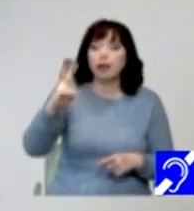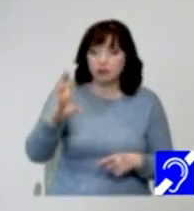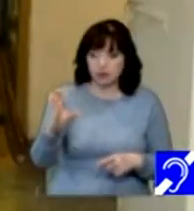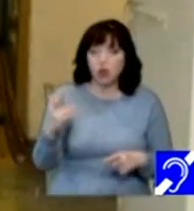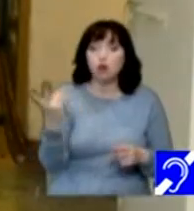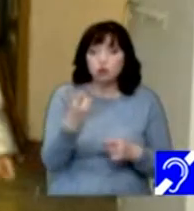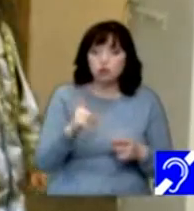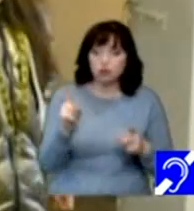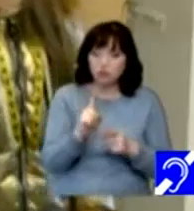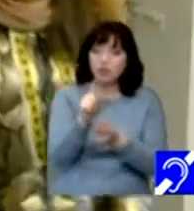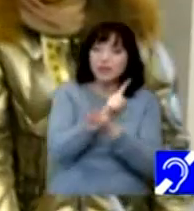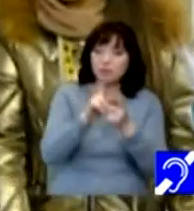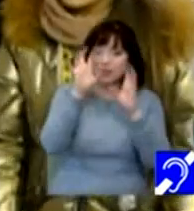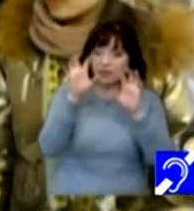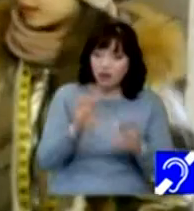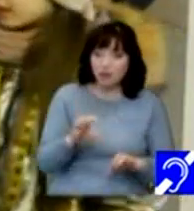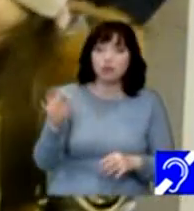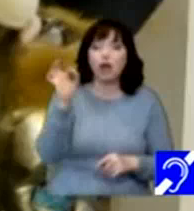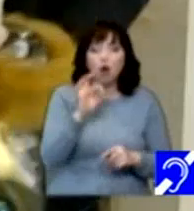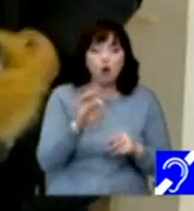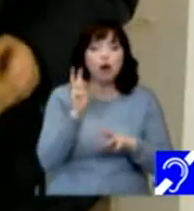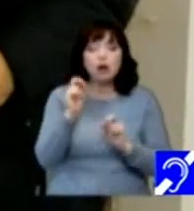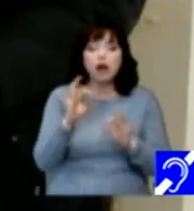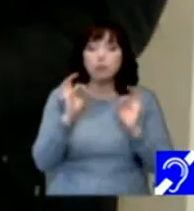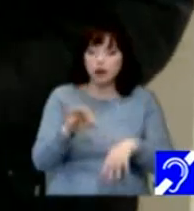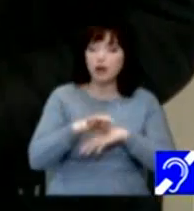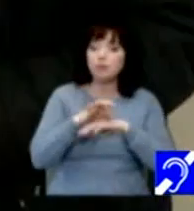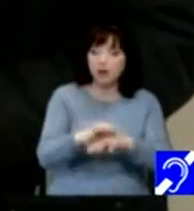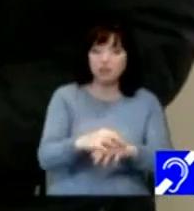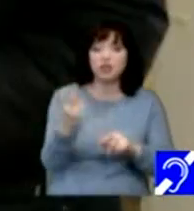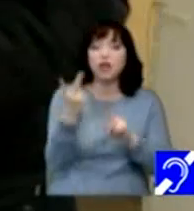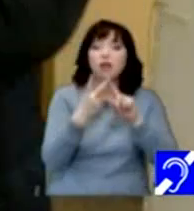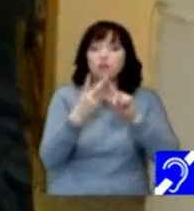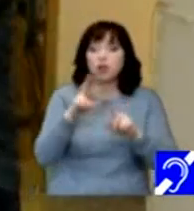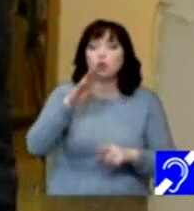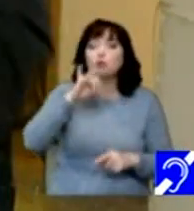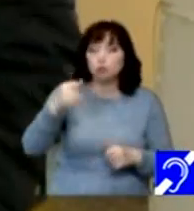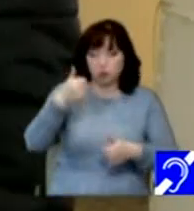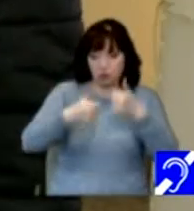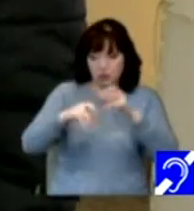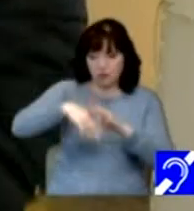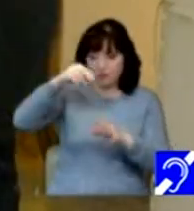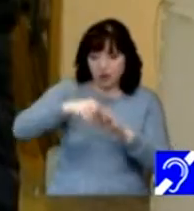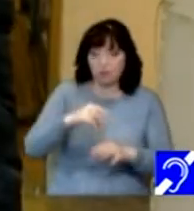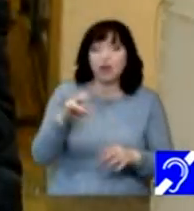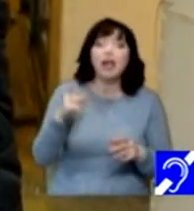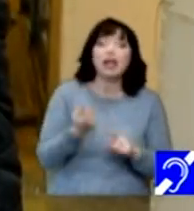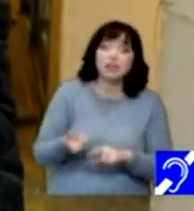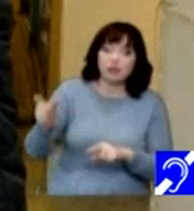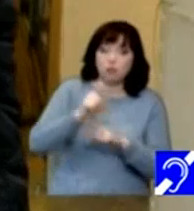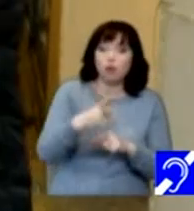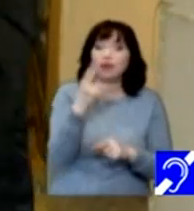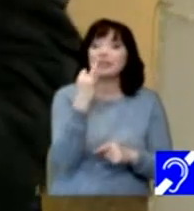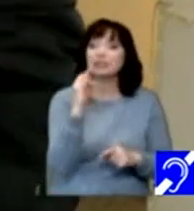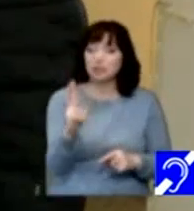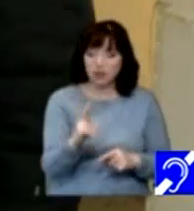la prevederile codului electoral cu privire la organizarea turului al doilea de scrutin, mai ales că cei din Comisia Electorală Centrală